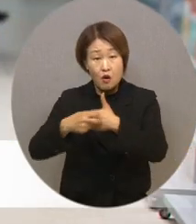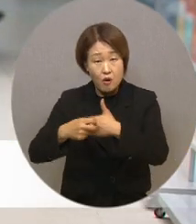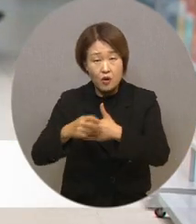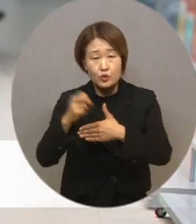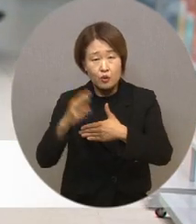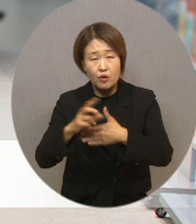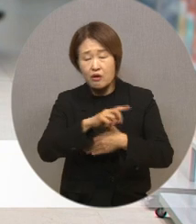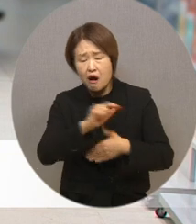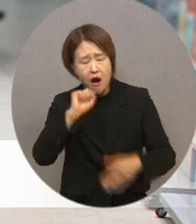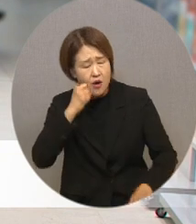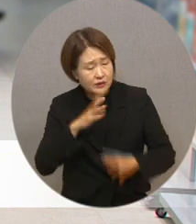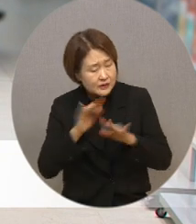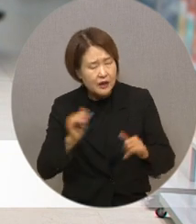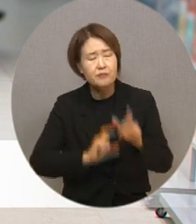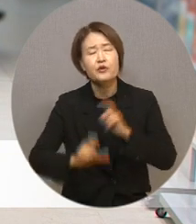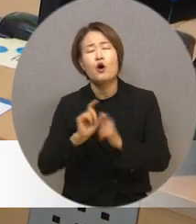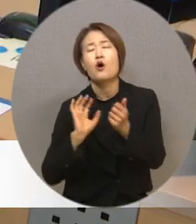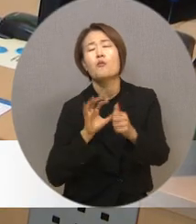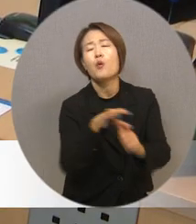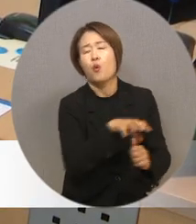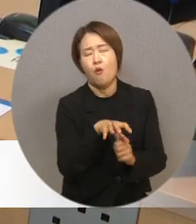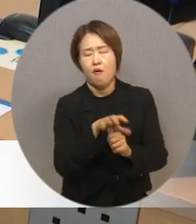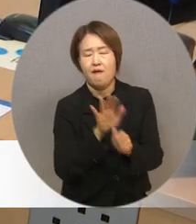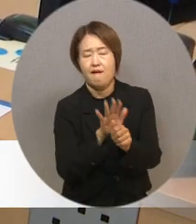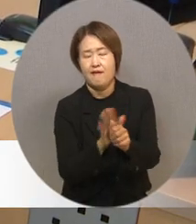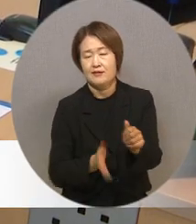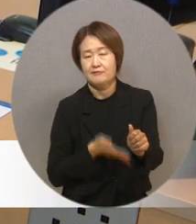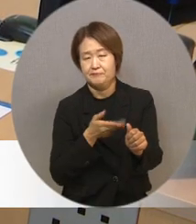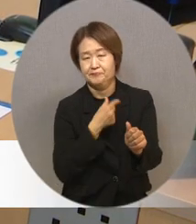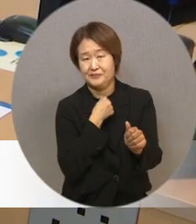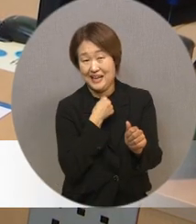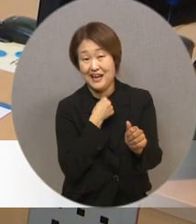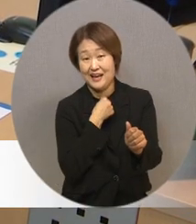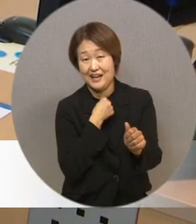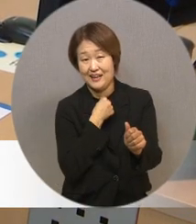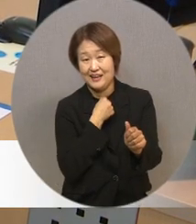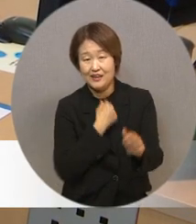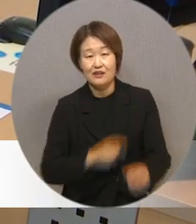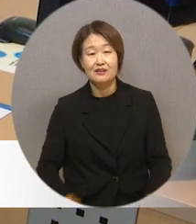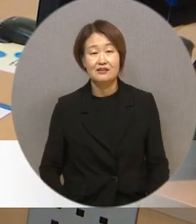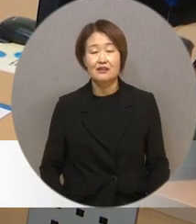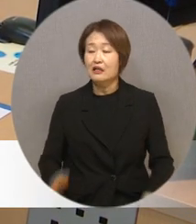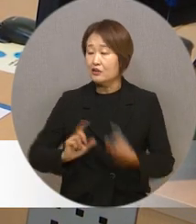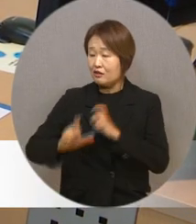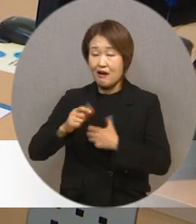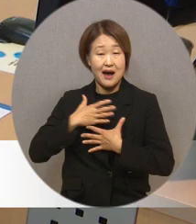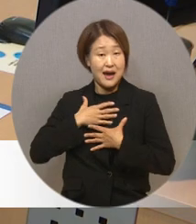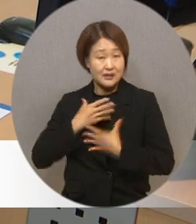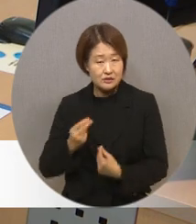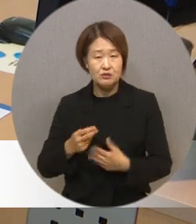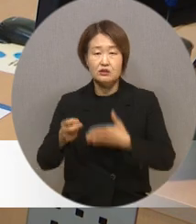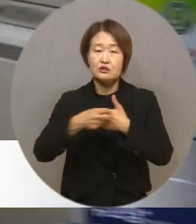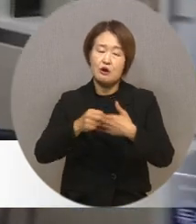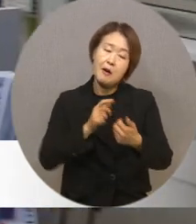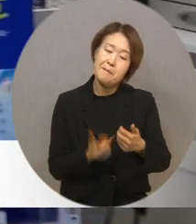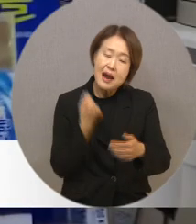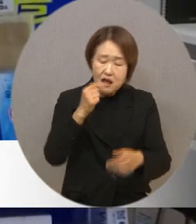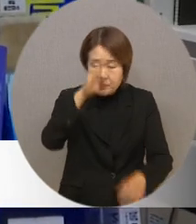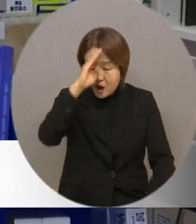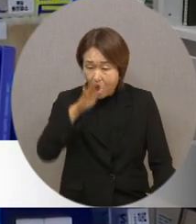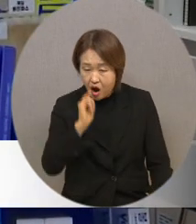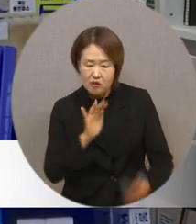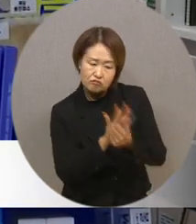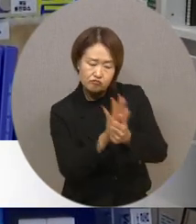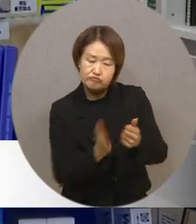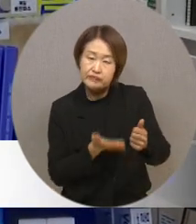취약계층 보호에 더욱 힘쓰겠다라고 밝혔습니다. 이와 같이 정부는 더욱 안전한 의료대응체계를 위해 다가오는